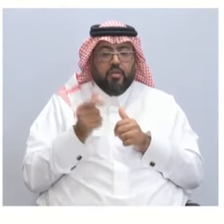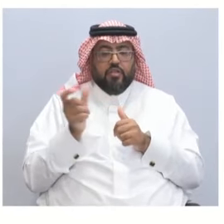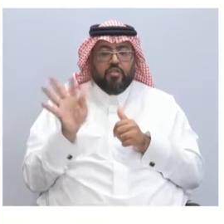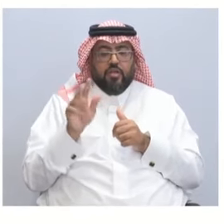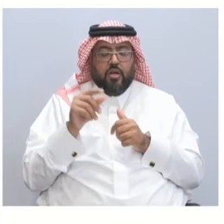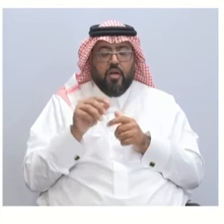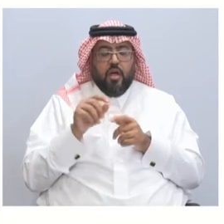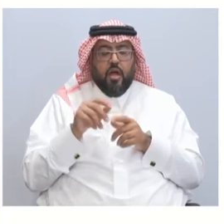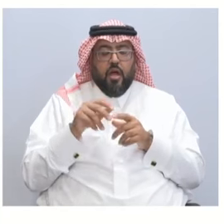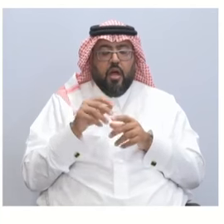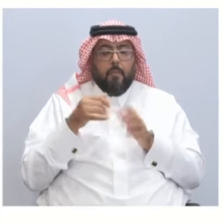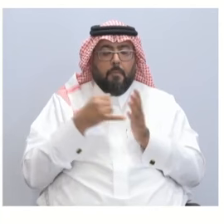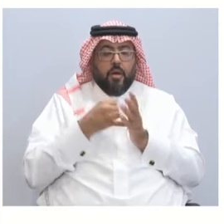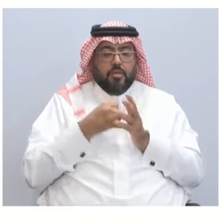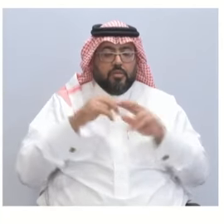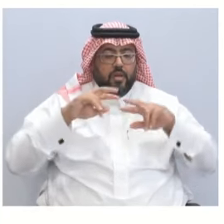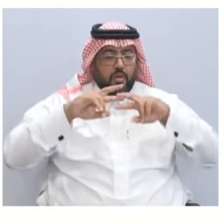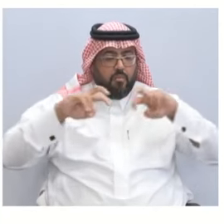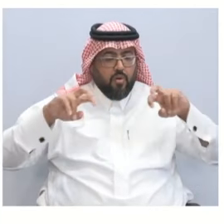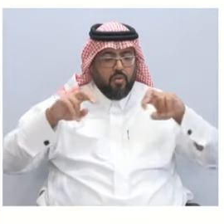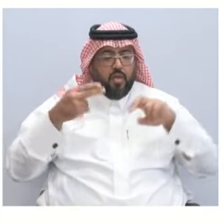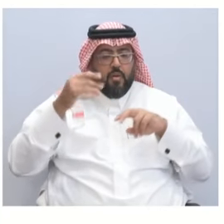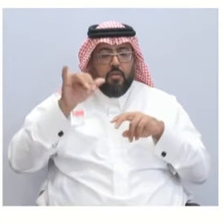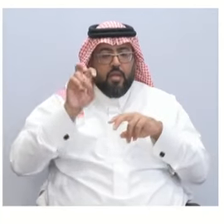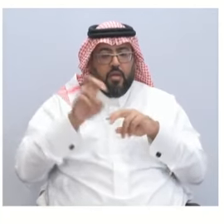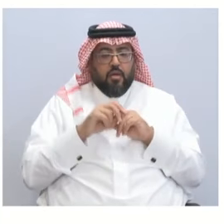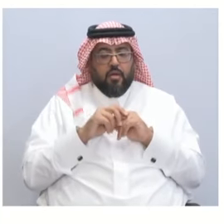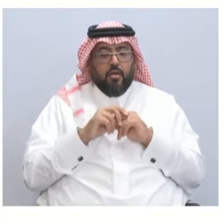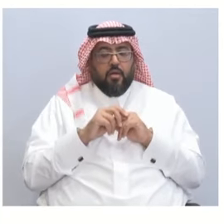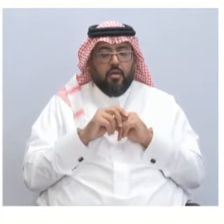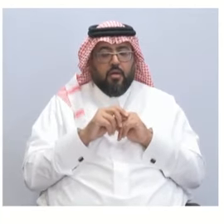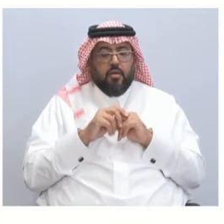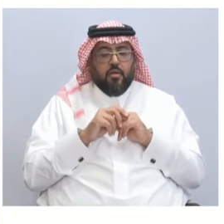انشاء مراكز بحوث علميه